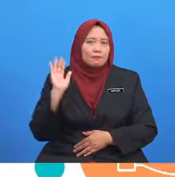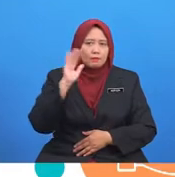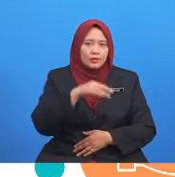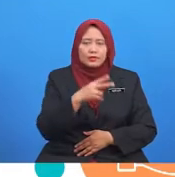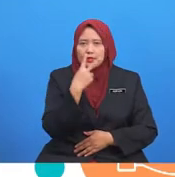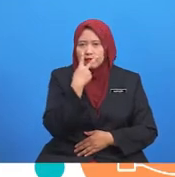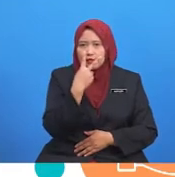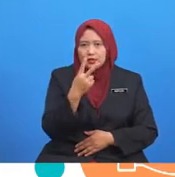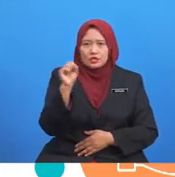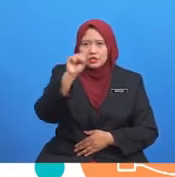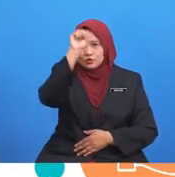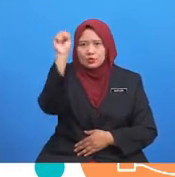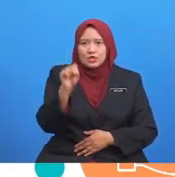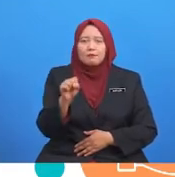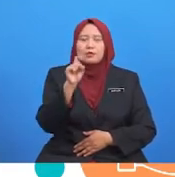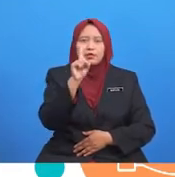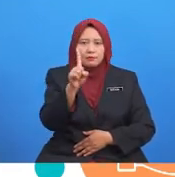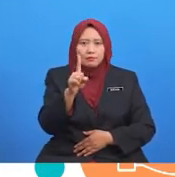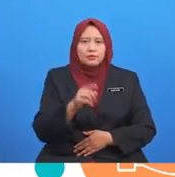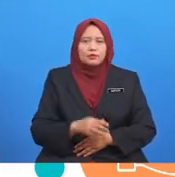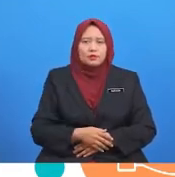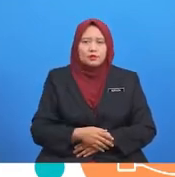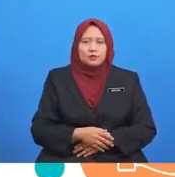Mari kita lihat soalan pertama.